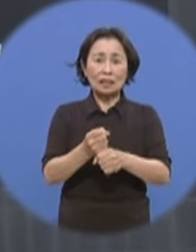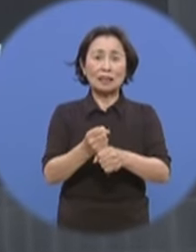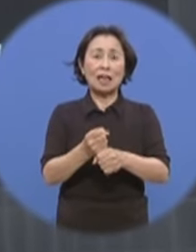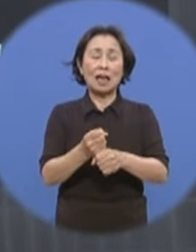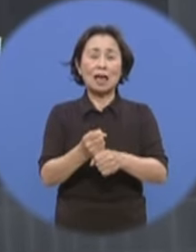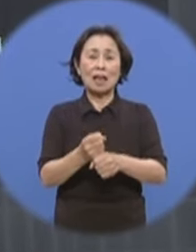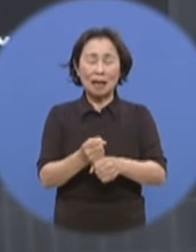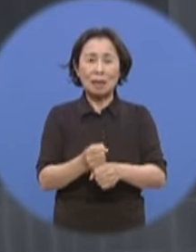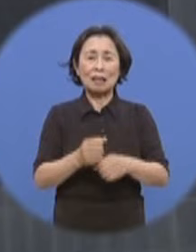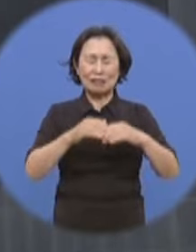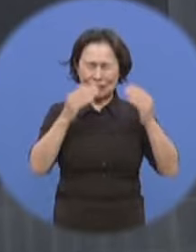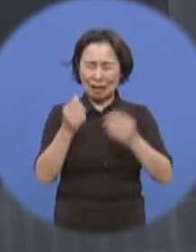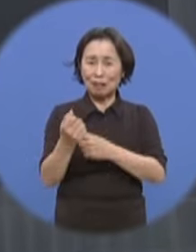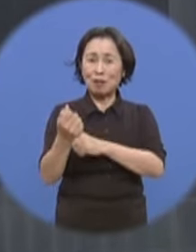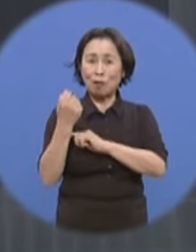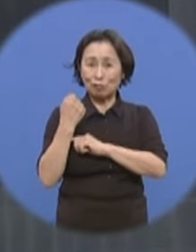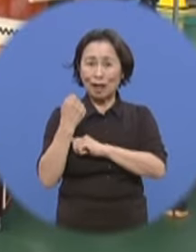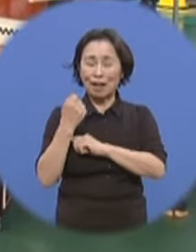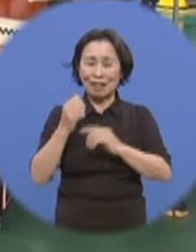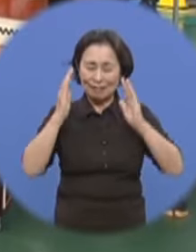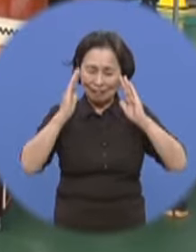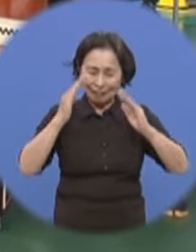で楽しんでください